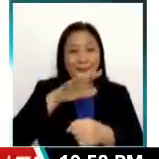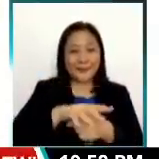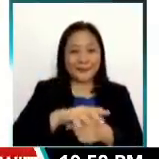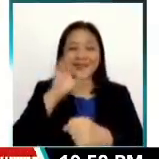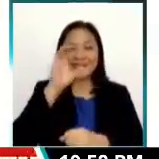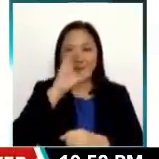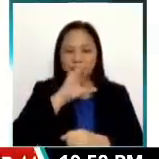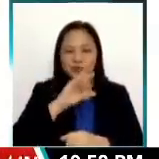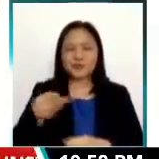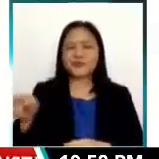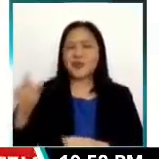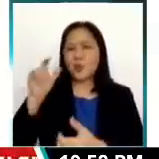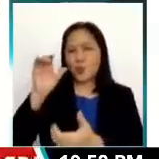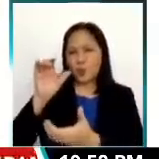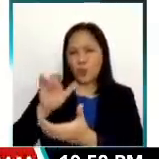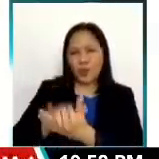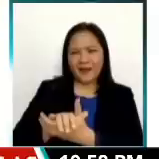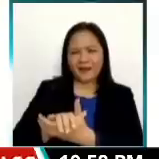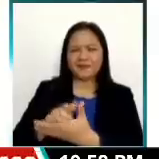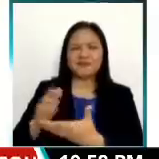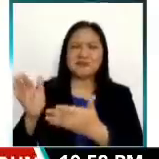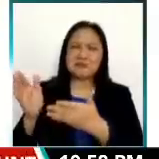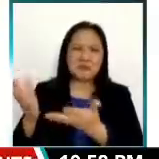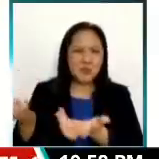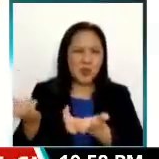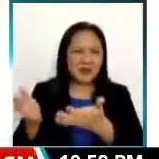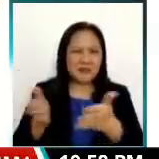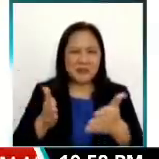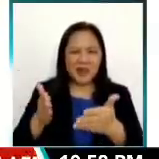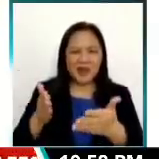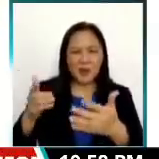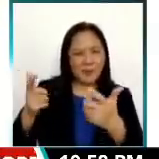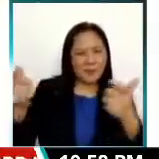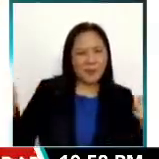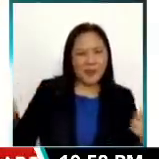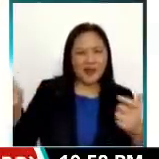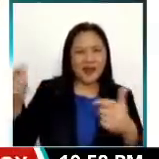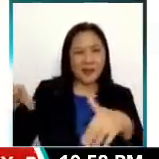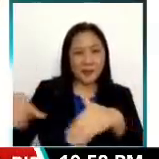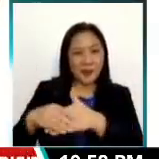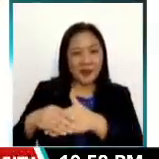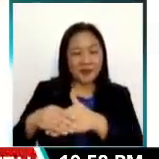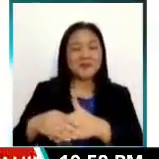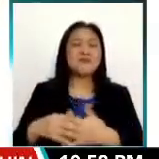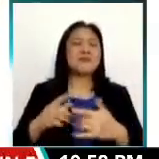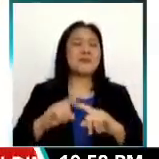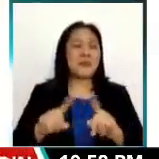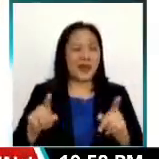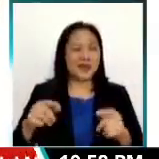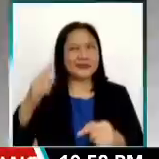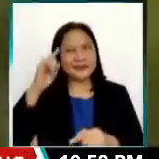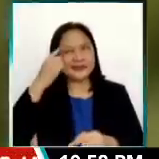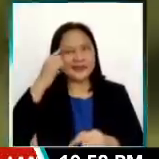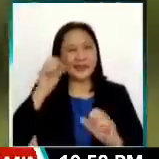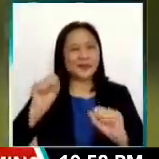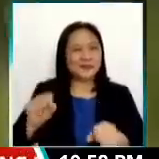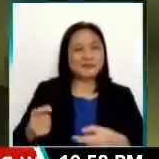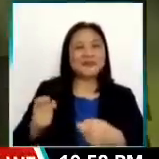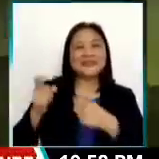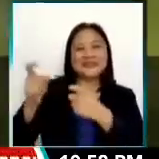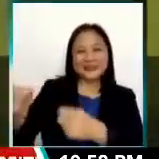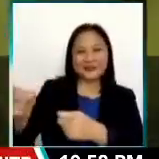ang grand wedding plans, sana niya, aba, bongga pa rin ang naisip niyang irigalo.